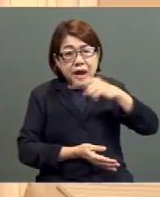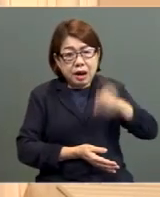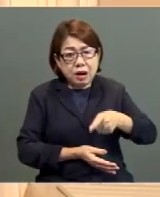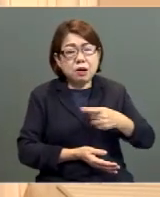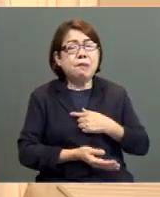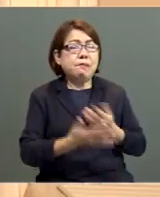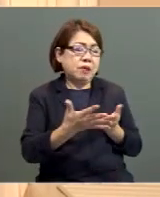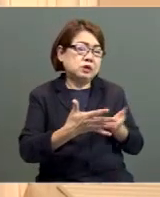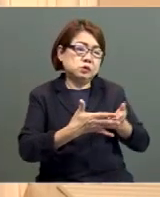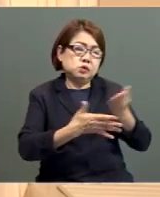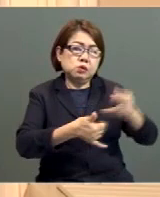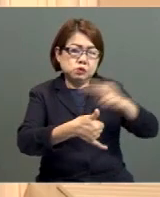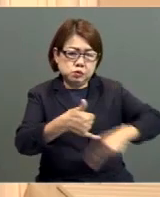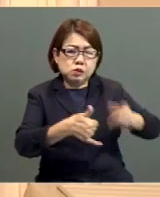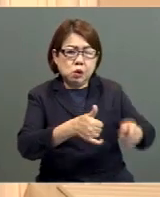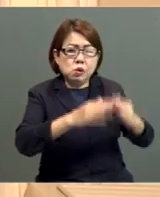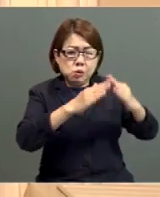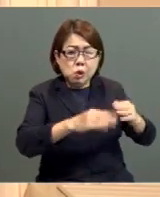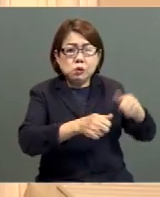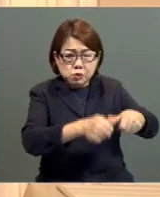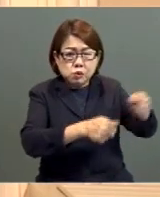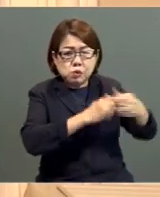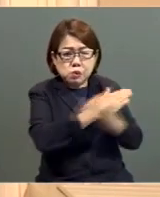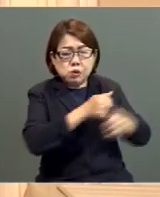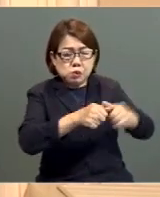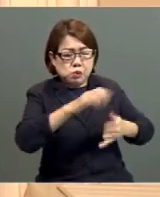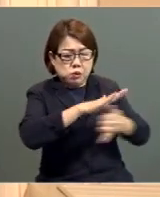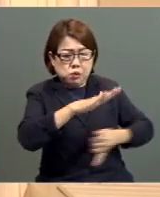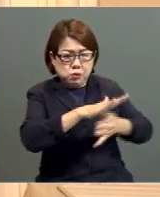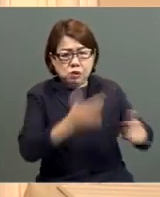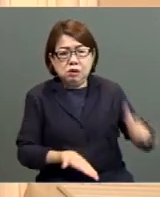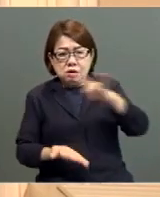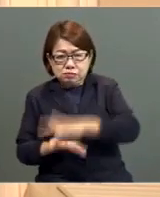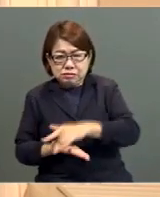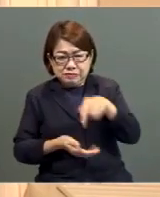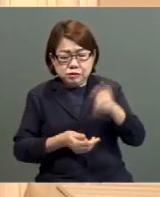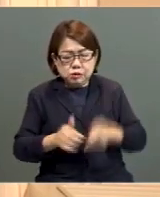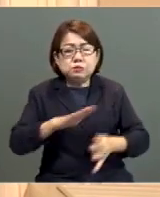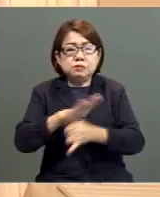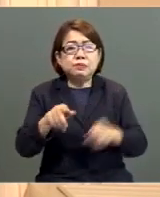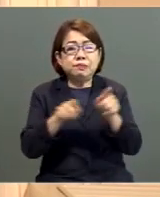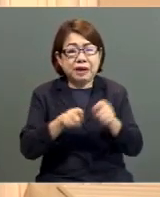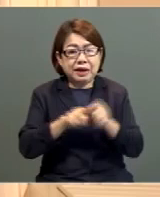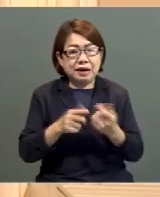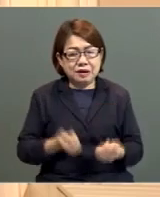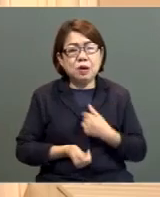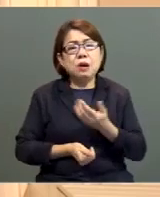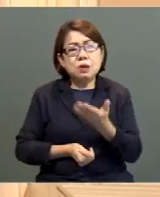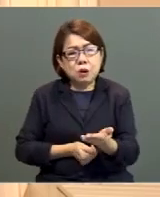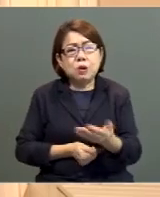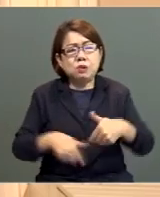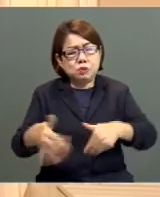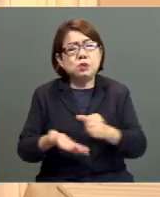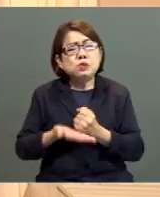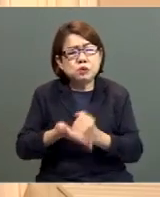องการกักตัวและการเฝ้าระวังอย่างเข้มข้นอย่างไรก็ตามในช่วงนี้ต้องขอความร่วมมือให้ชะลอ